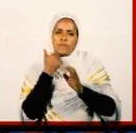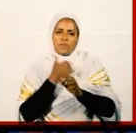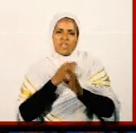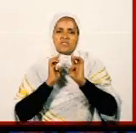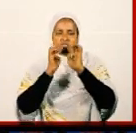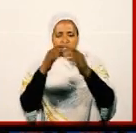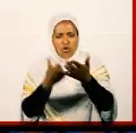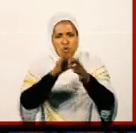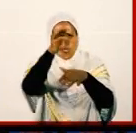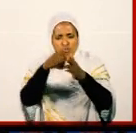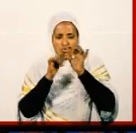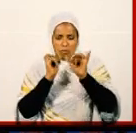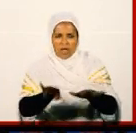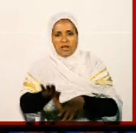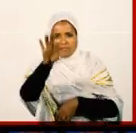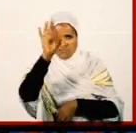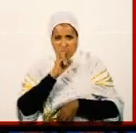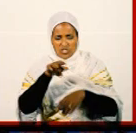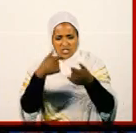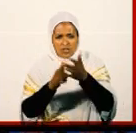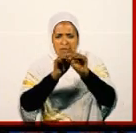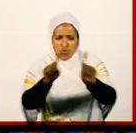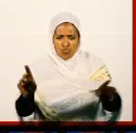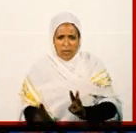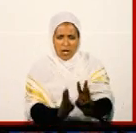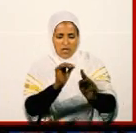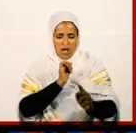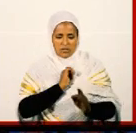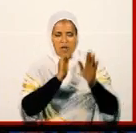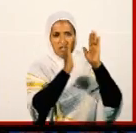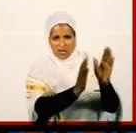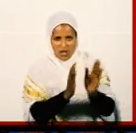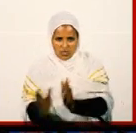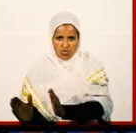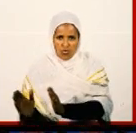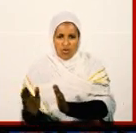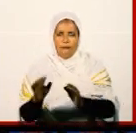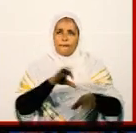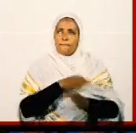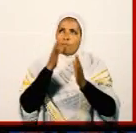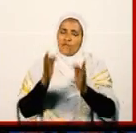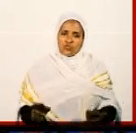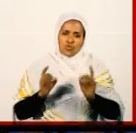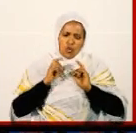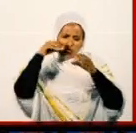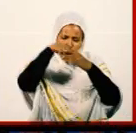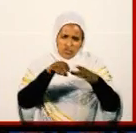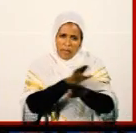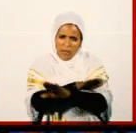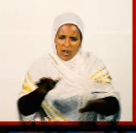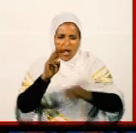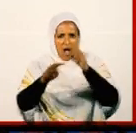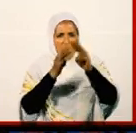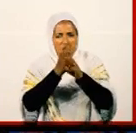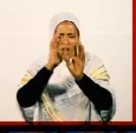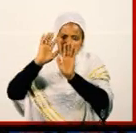ስለዚህ በተለየ መልኩ ራስን አዘጋጅቶ በመንፈሳዊ ህይወት ውስጥ በቃ የዓለምን ነገር በመጣል ወደ ኋላ ባለመመልከት ቅድም